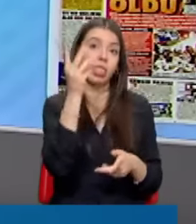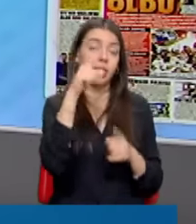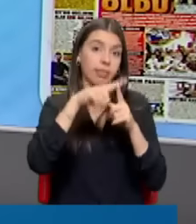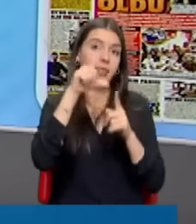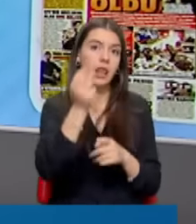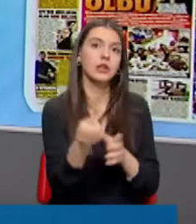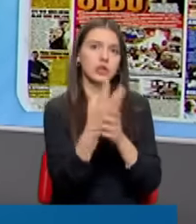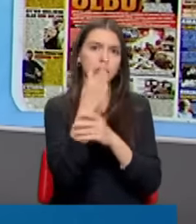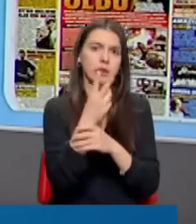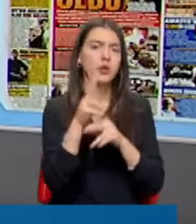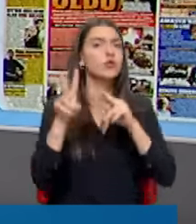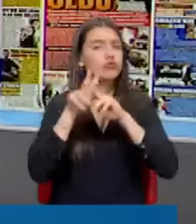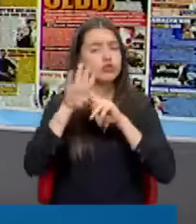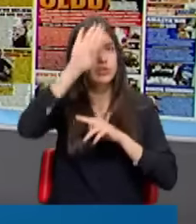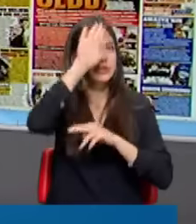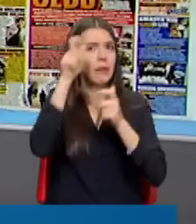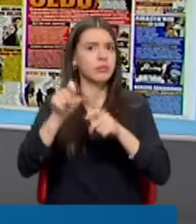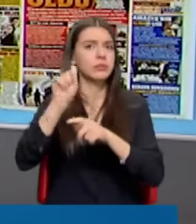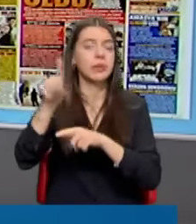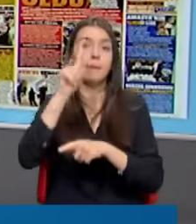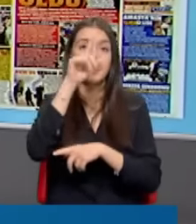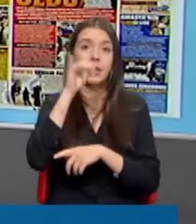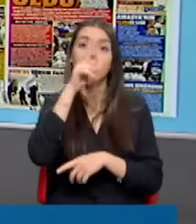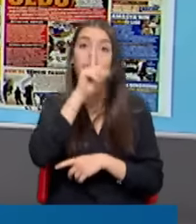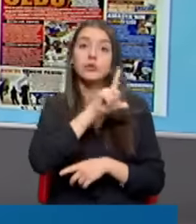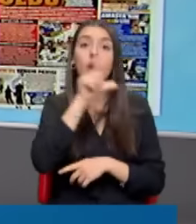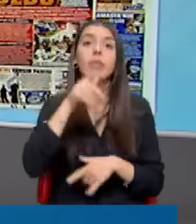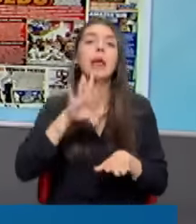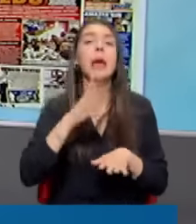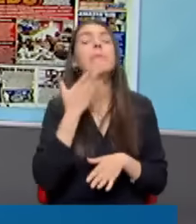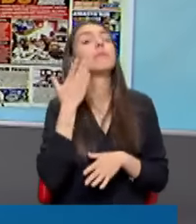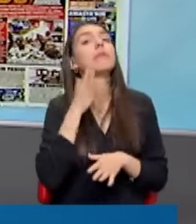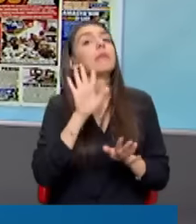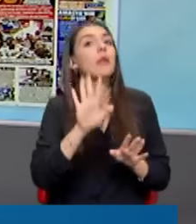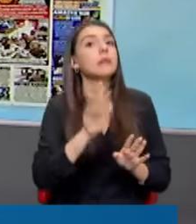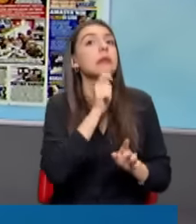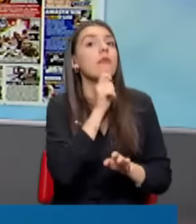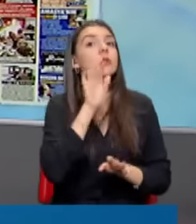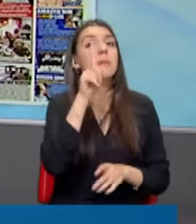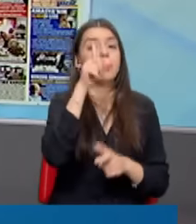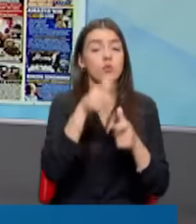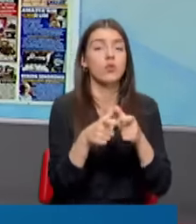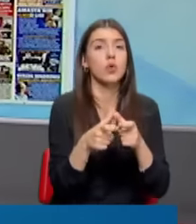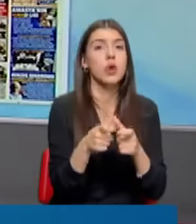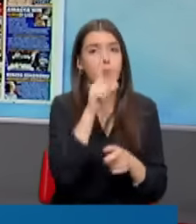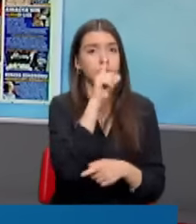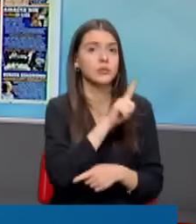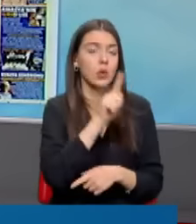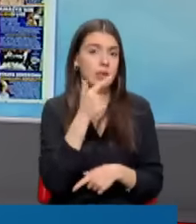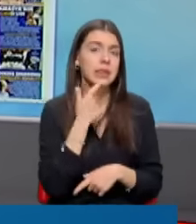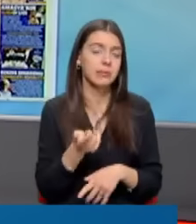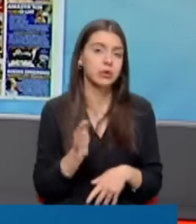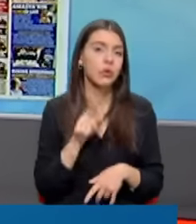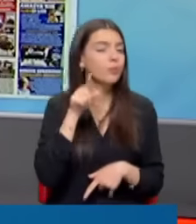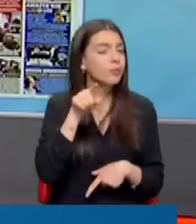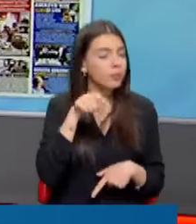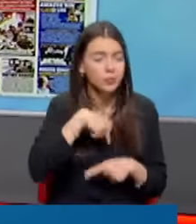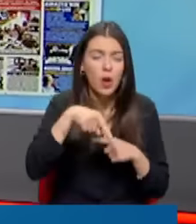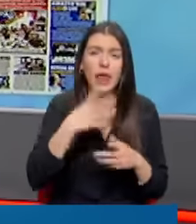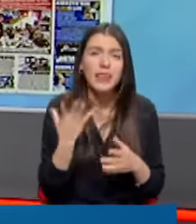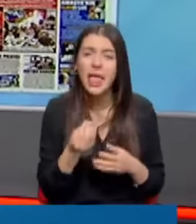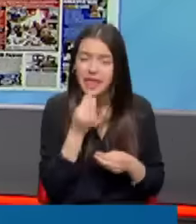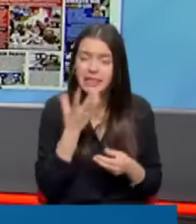değil mi? Kuzguncuk'ta kurabiyenin kilo fiyatı 110 lira sanmıştım. Meğer tanesiymiş paylaşımı gelince. Yani bu ara ne yediğimiz ne içtiğimiz